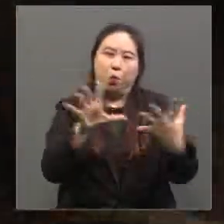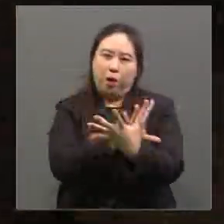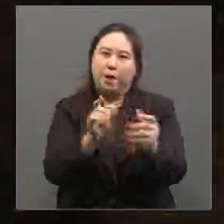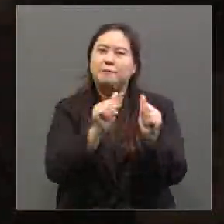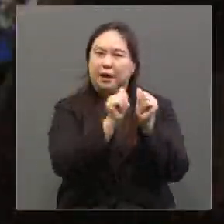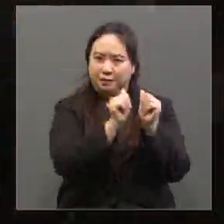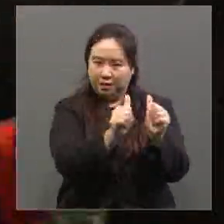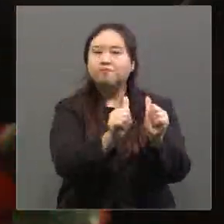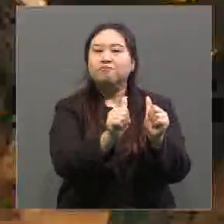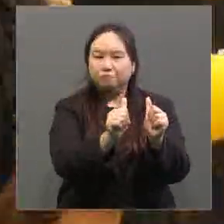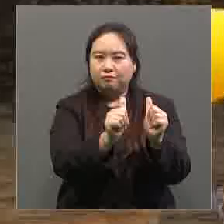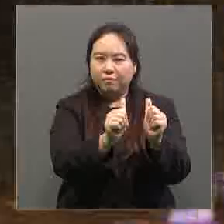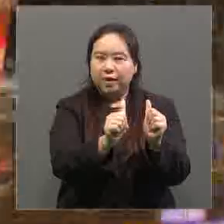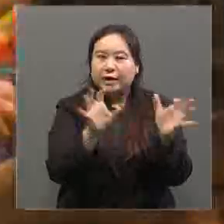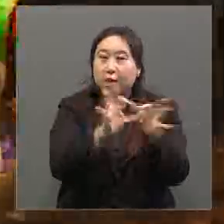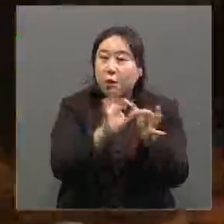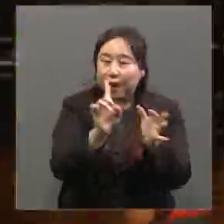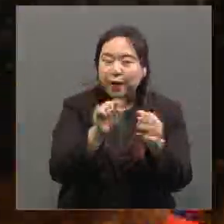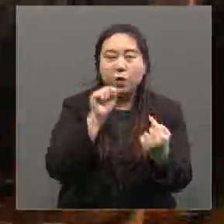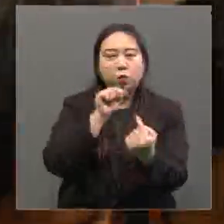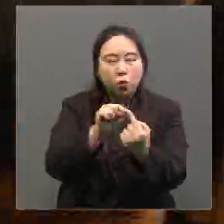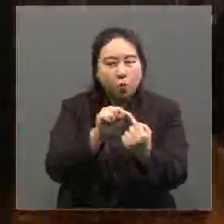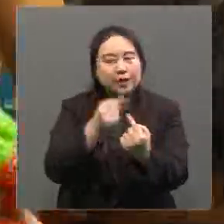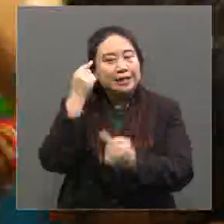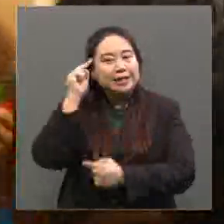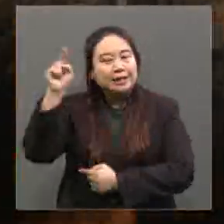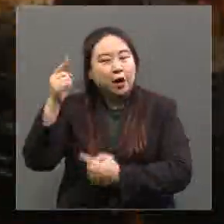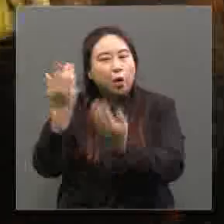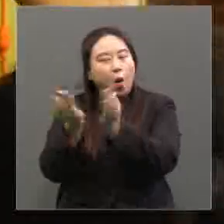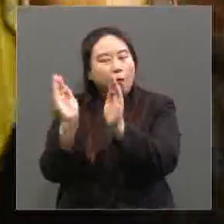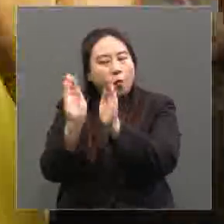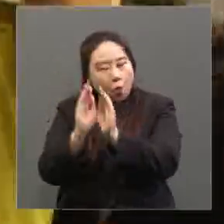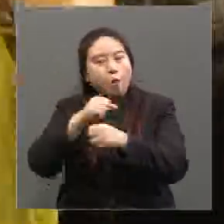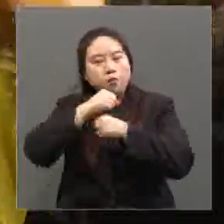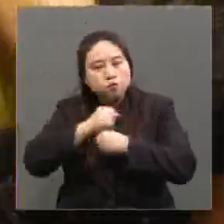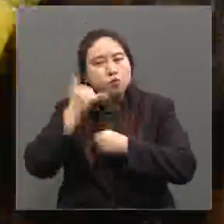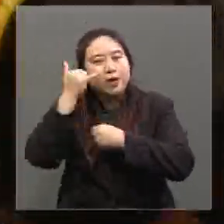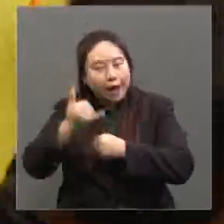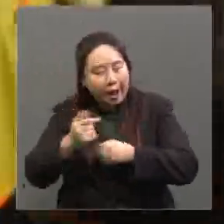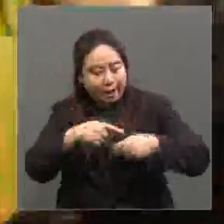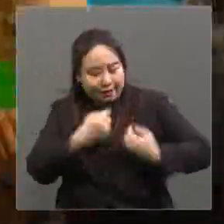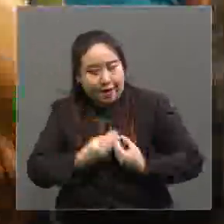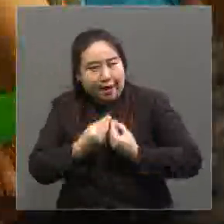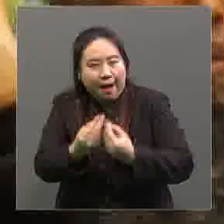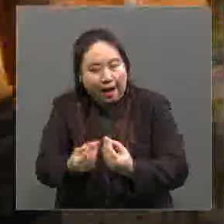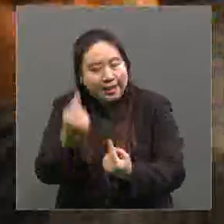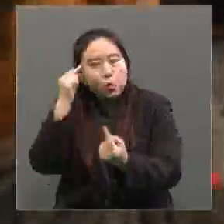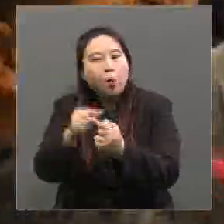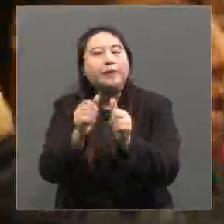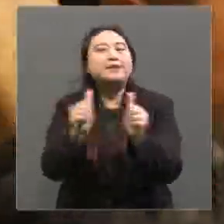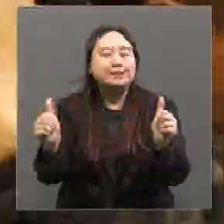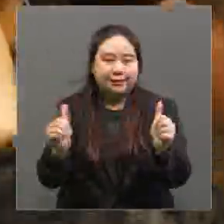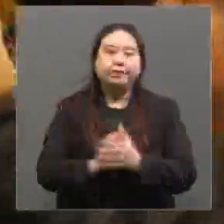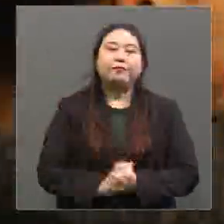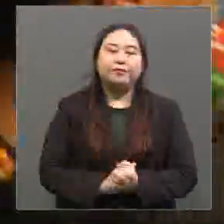และมีความหมายสะท้อนถึงถึงคุณค่าความกตัญญูกตเวทีของไทยต่อบรรพบุรุษความเอื้ออาทรและความปรารถนาดีต่อ